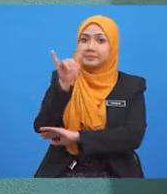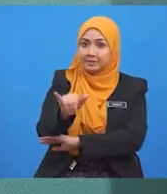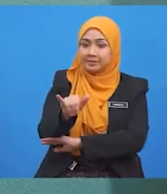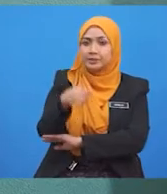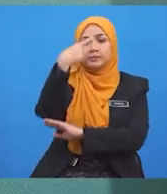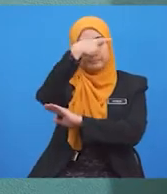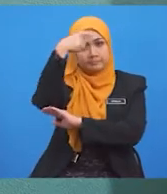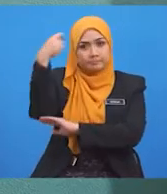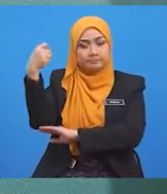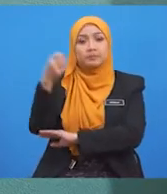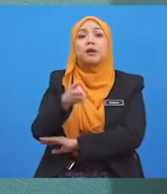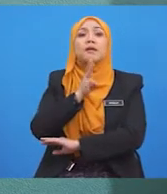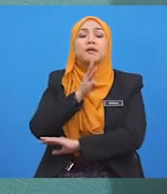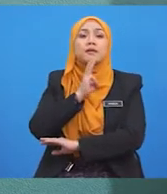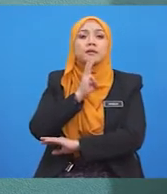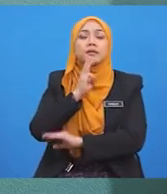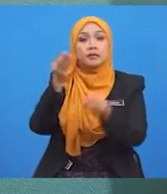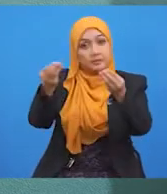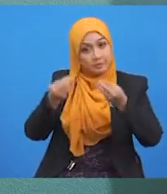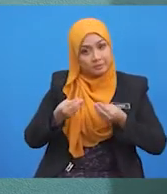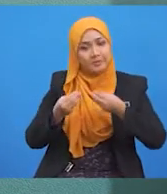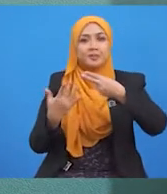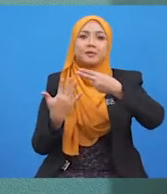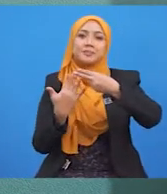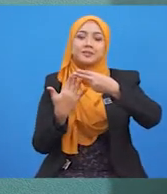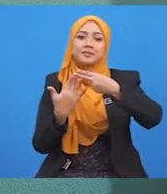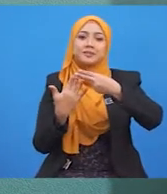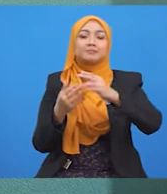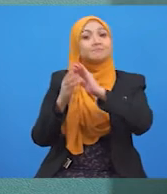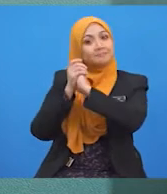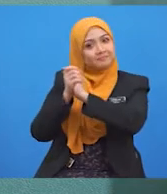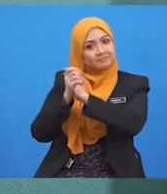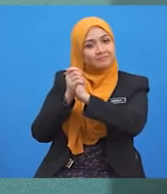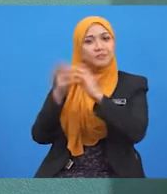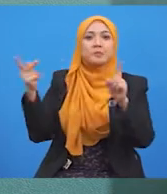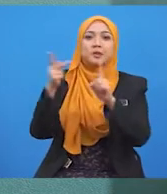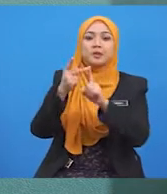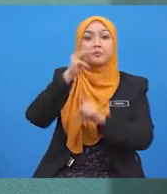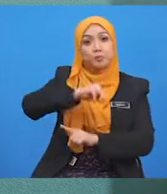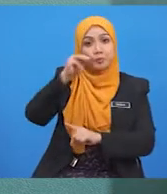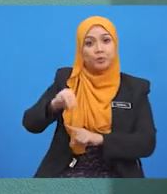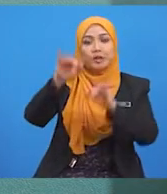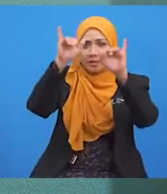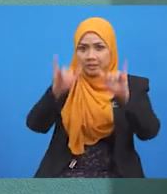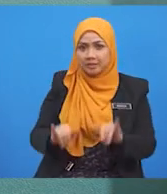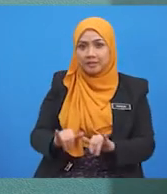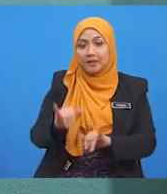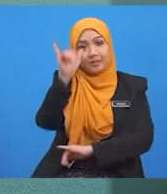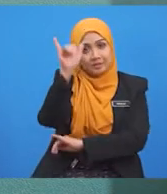jika chegou tambahkan beberapa ketela Ais ke dalam air panas ini